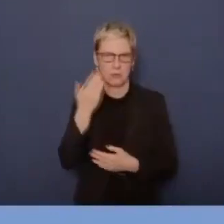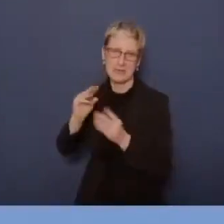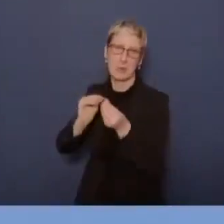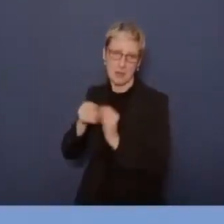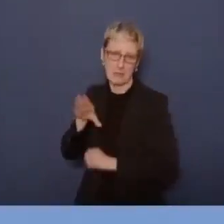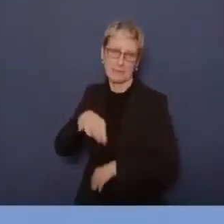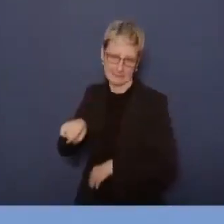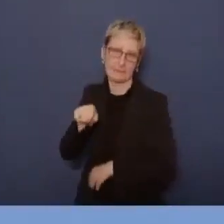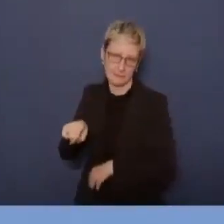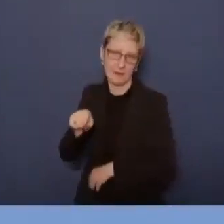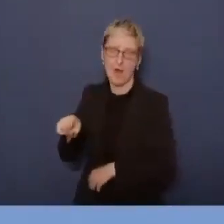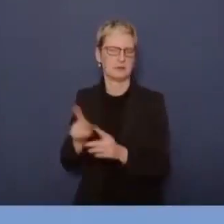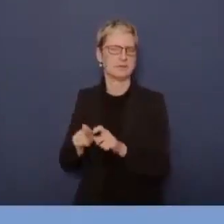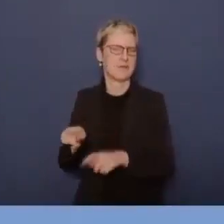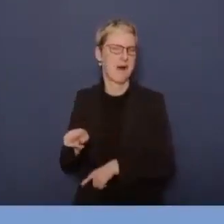in, also